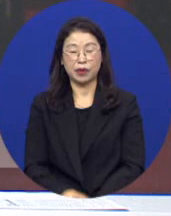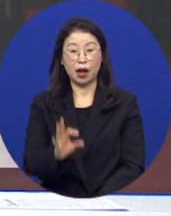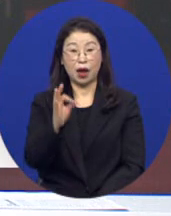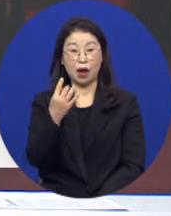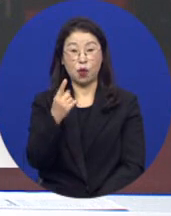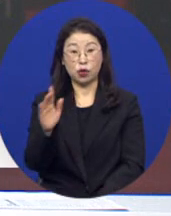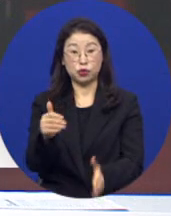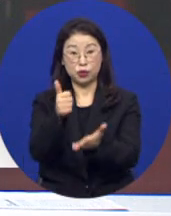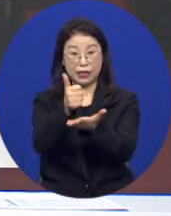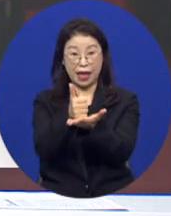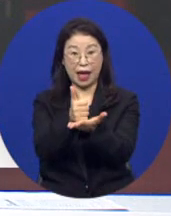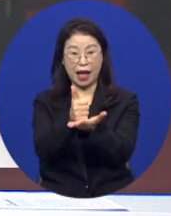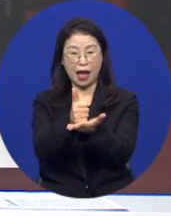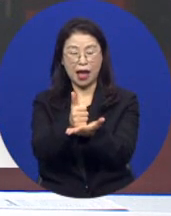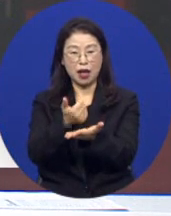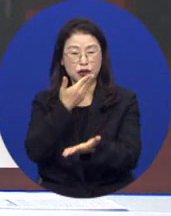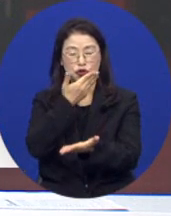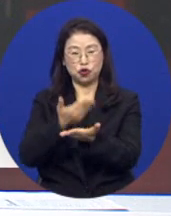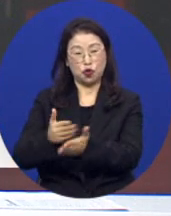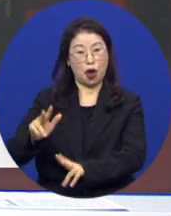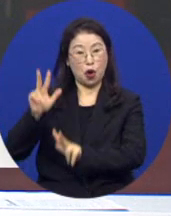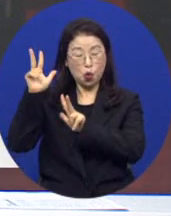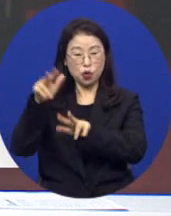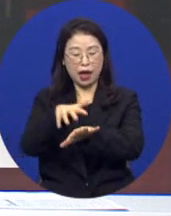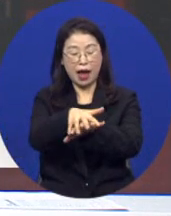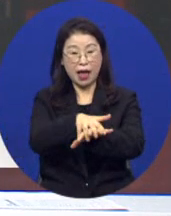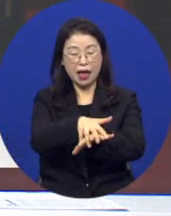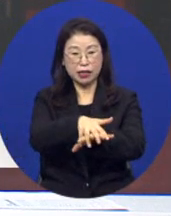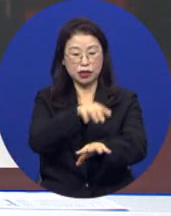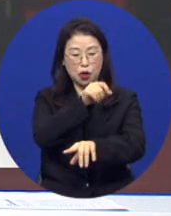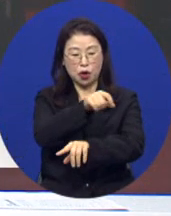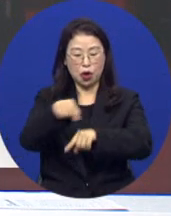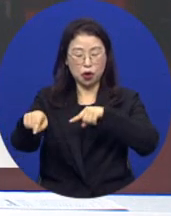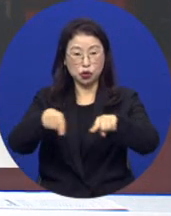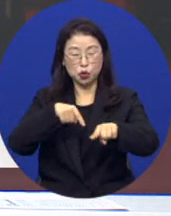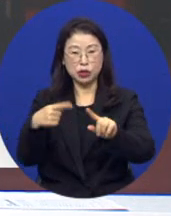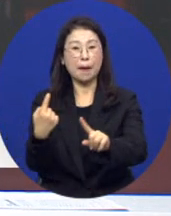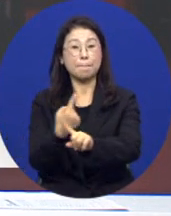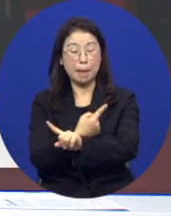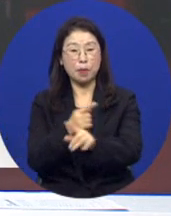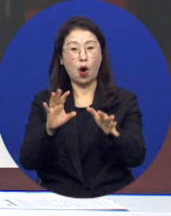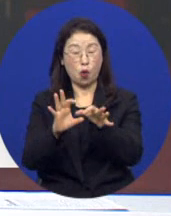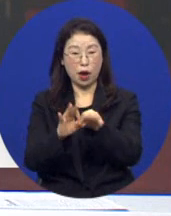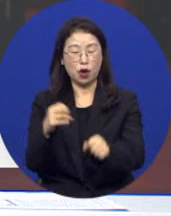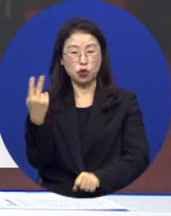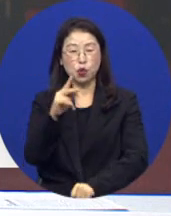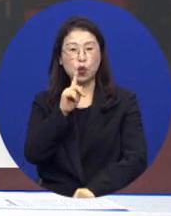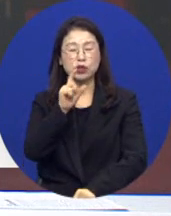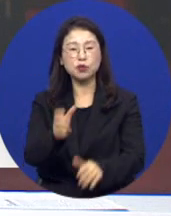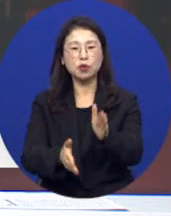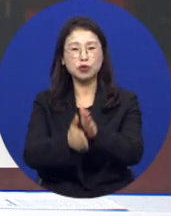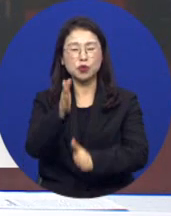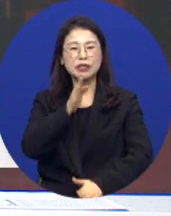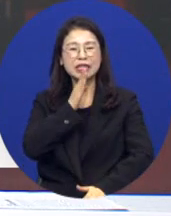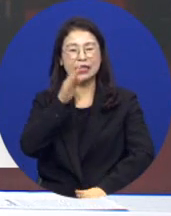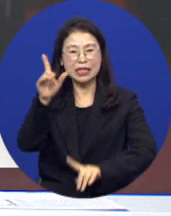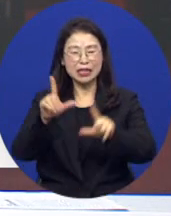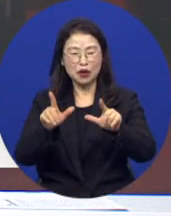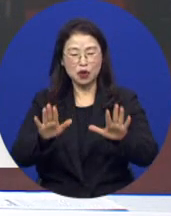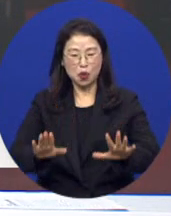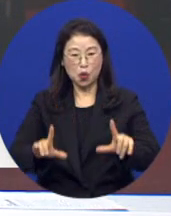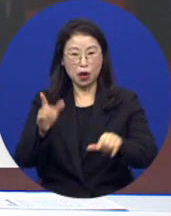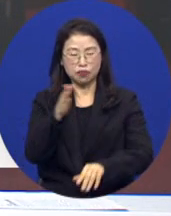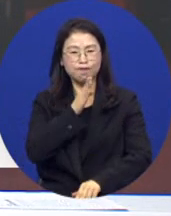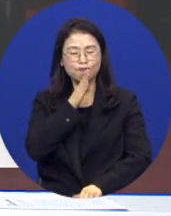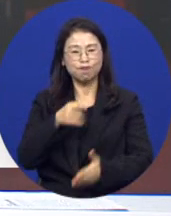오영훈 제주도지사가 핵심 공약인 행정체제 개편과 15분 도시 제주 실현을 올해부터 본격적으로